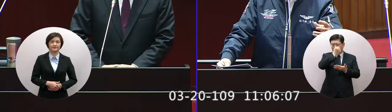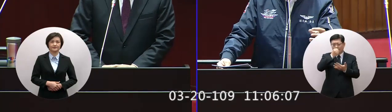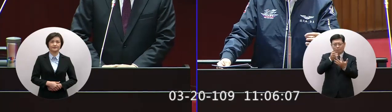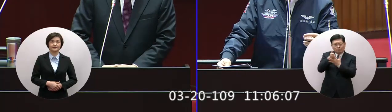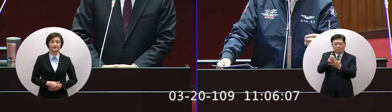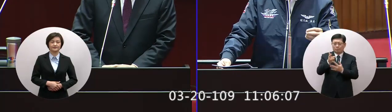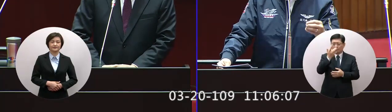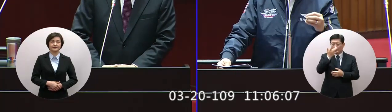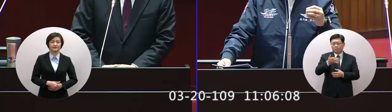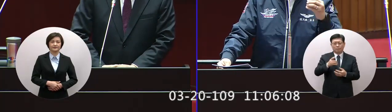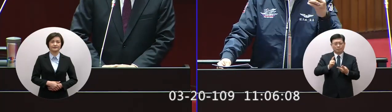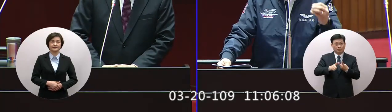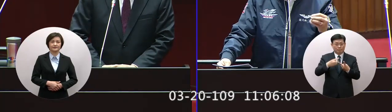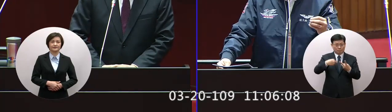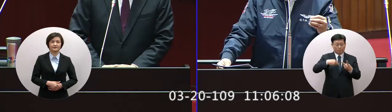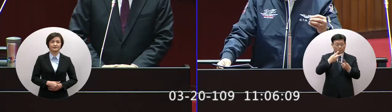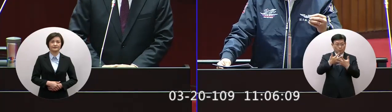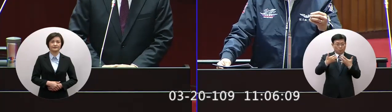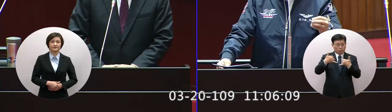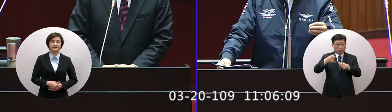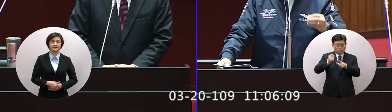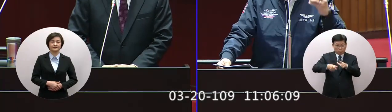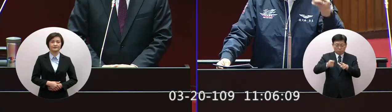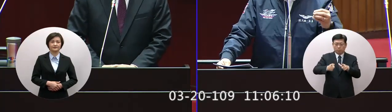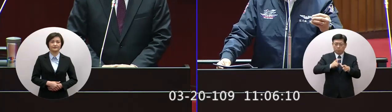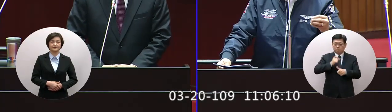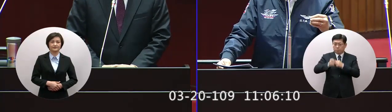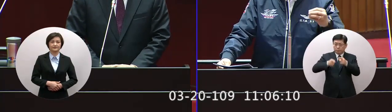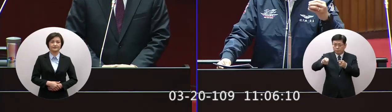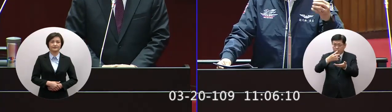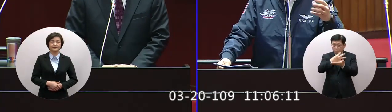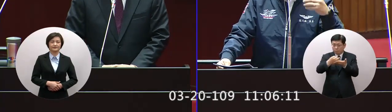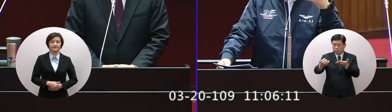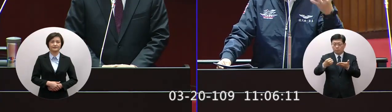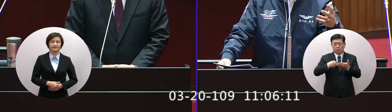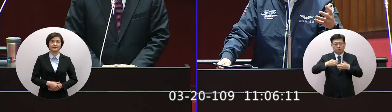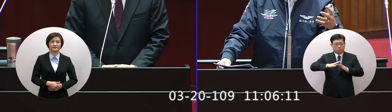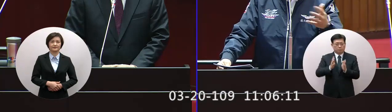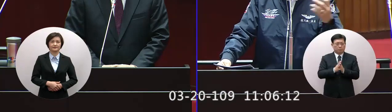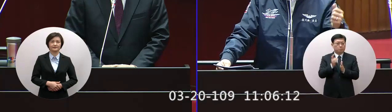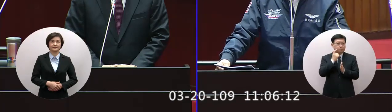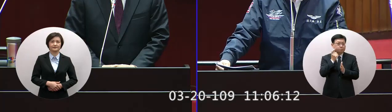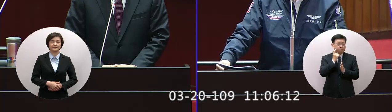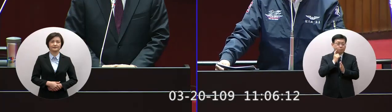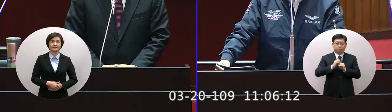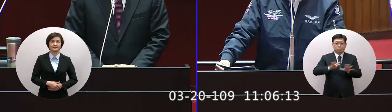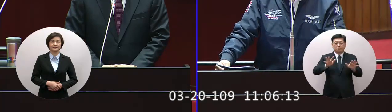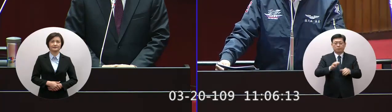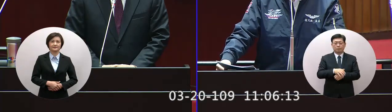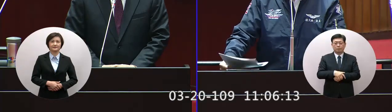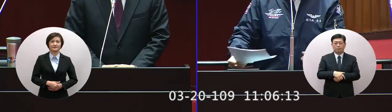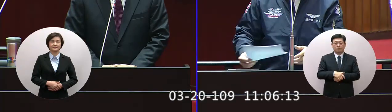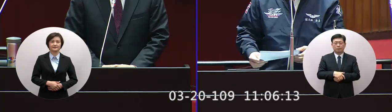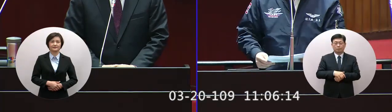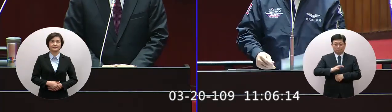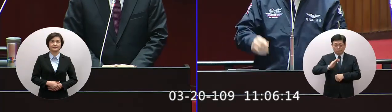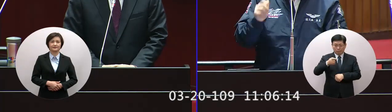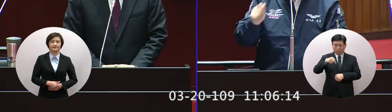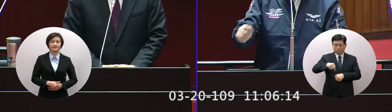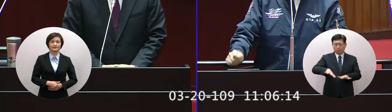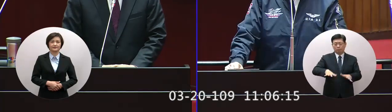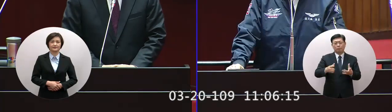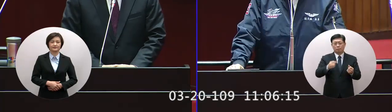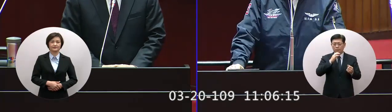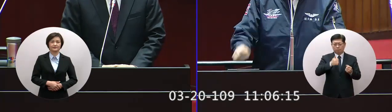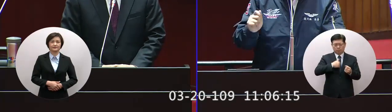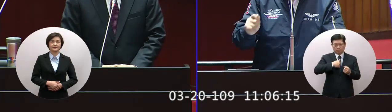扰，还是甚至是有网络公司直接购买账号所做处理，这都是媒体的报道。那但是这个部分我